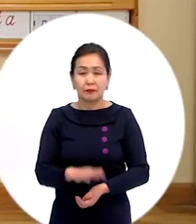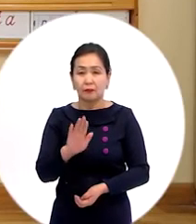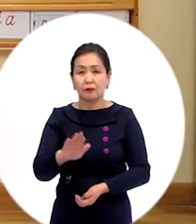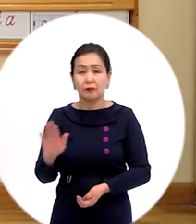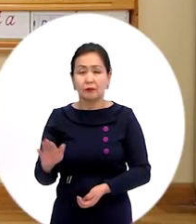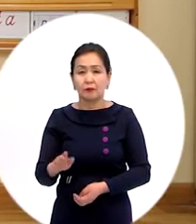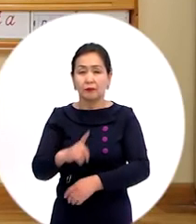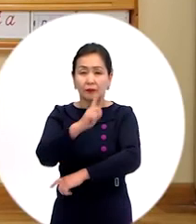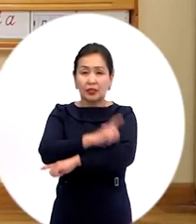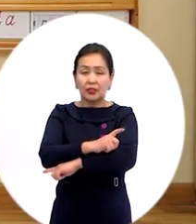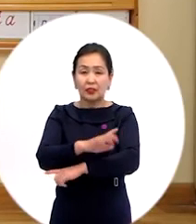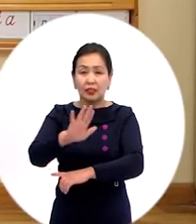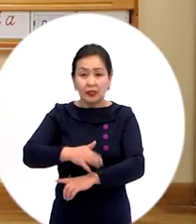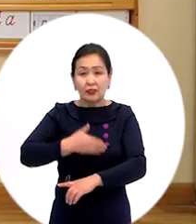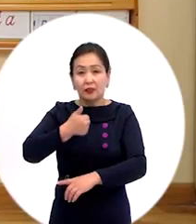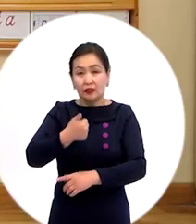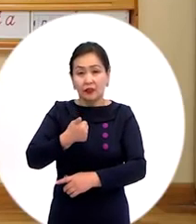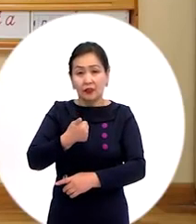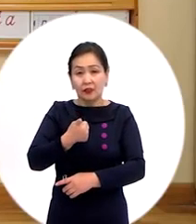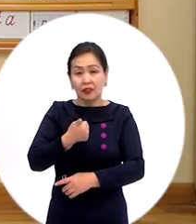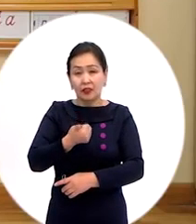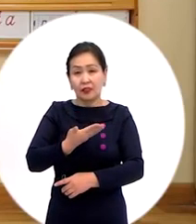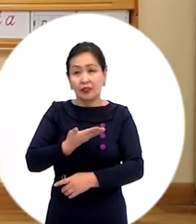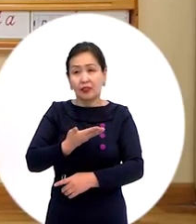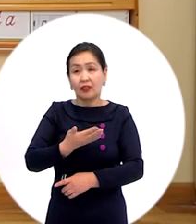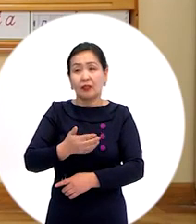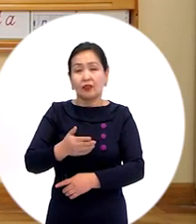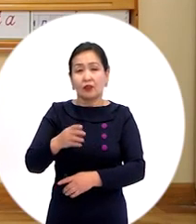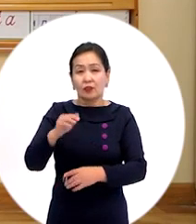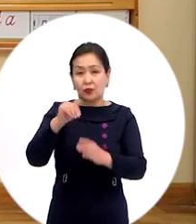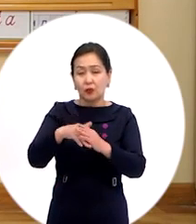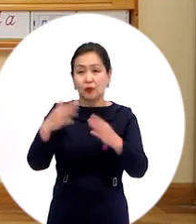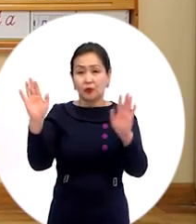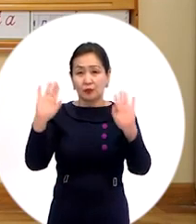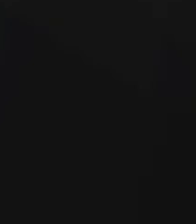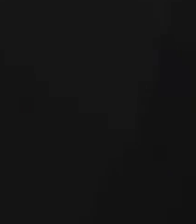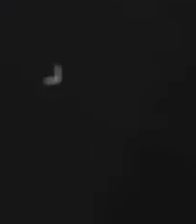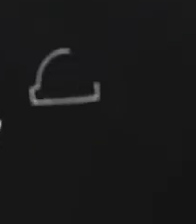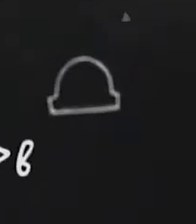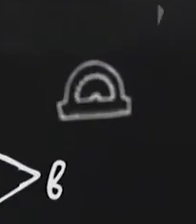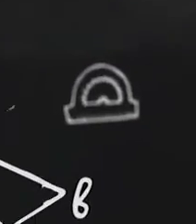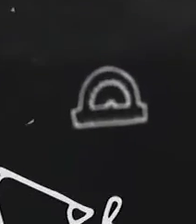За хүүхдүүдээ, хичээлд идэвхтэй оролцсон хүүхдүүдээ баяр хүргэе, амжилт хүсье.